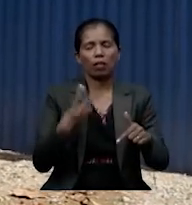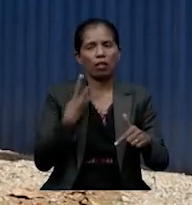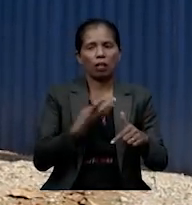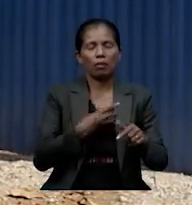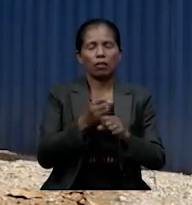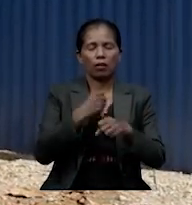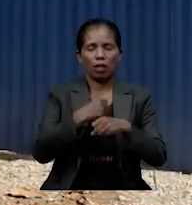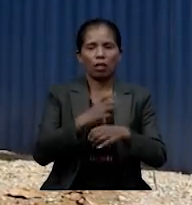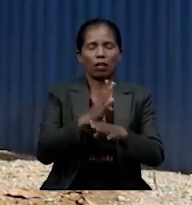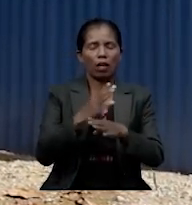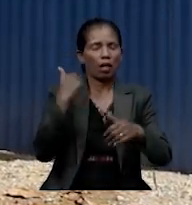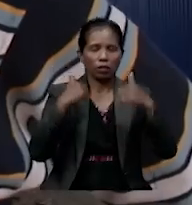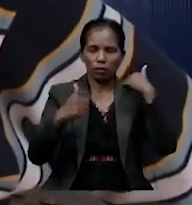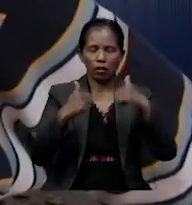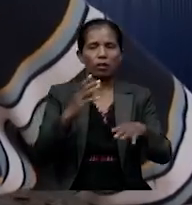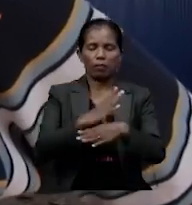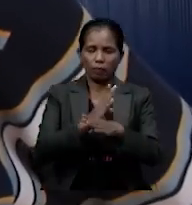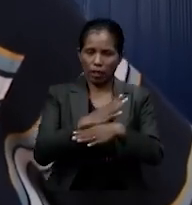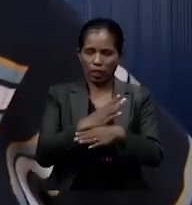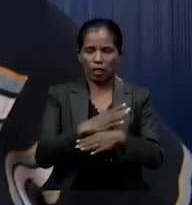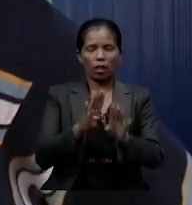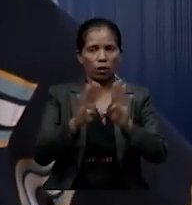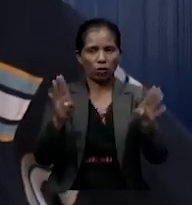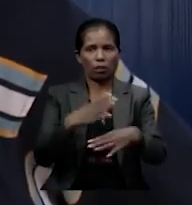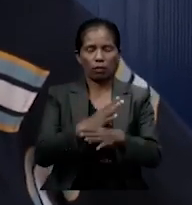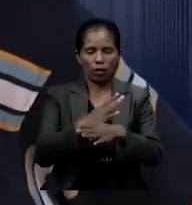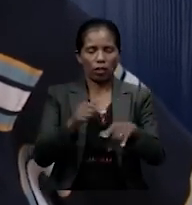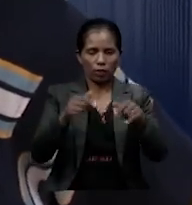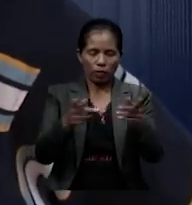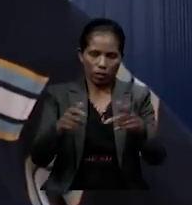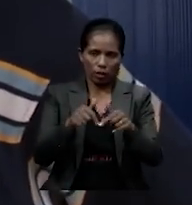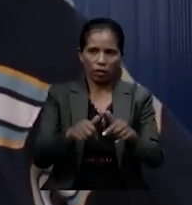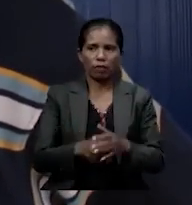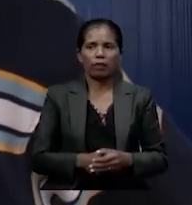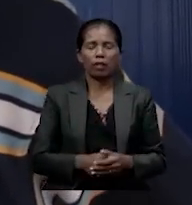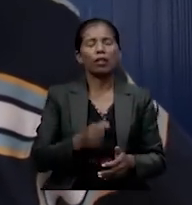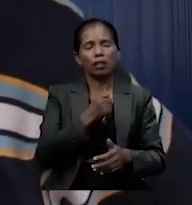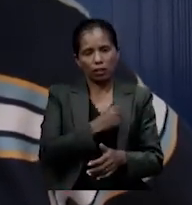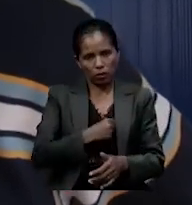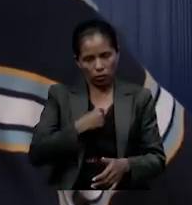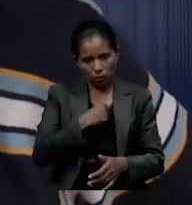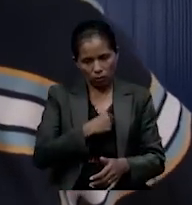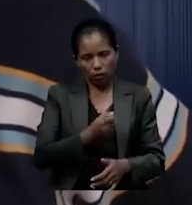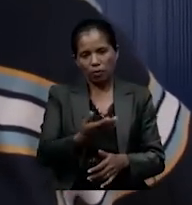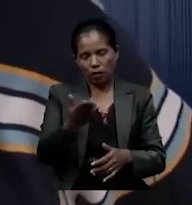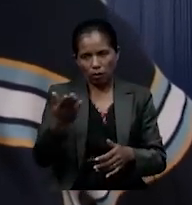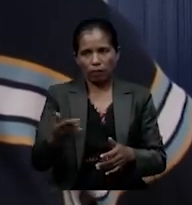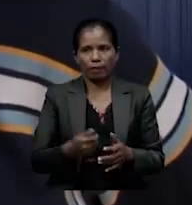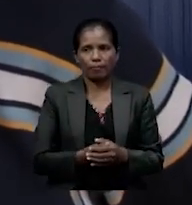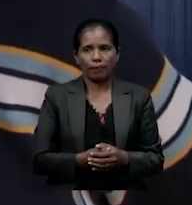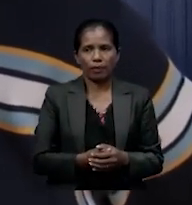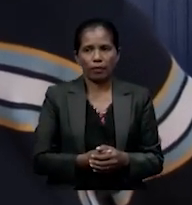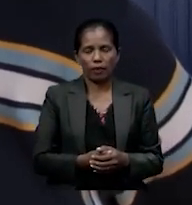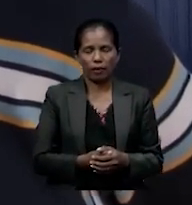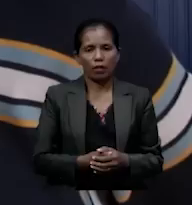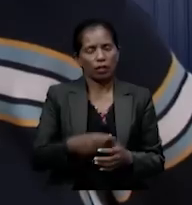dua hari aktif dah dua ni ni tu loket banker tambal bayi ni, ni usah cai disculpas am nak dua kata saya ni am nak dua komplain